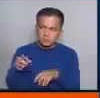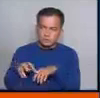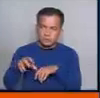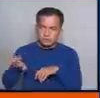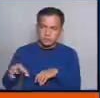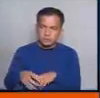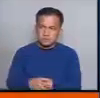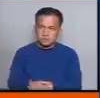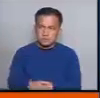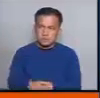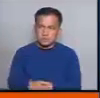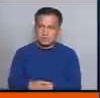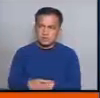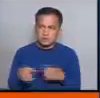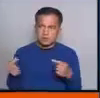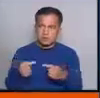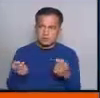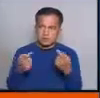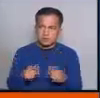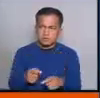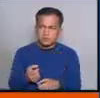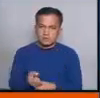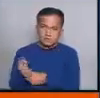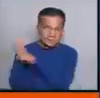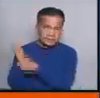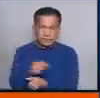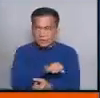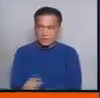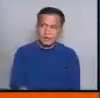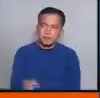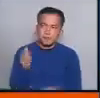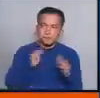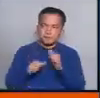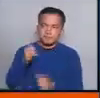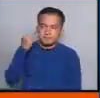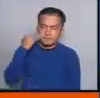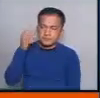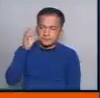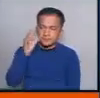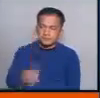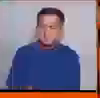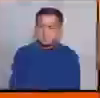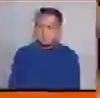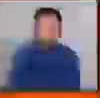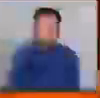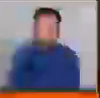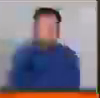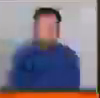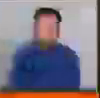pagpapatugtog ng kanilang kapitbahay at ang away na uwi sa pananaga. Umaaksyon si Jen Calimon.